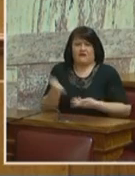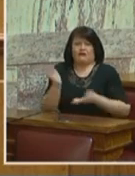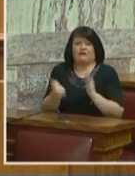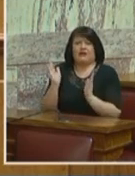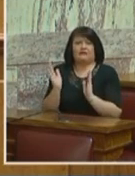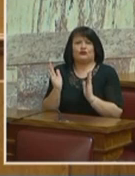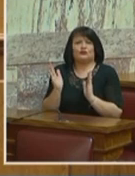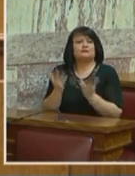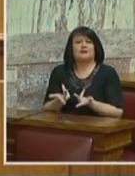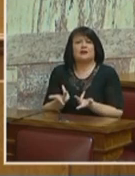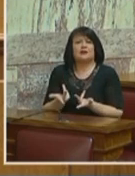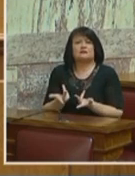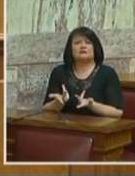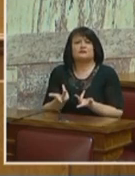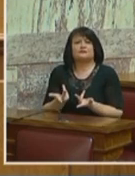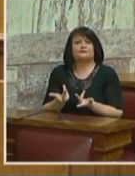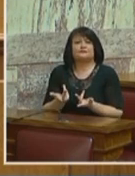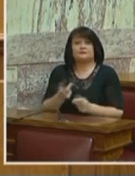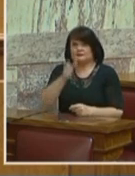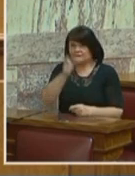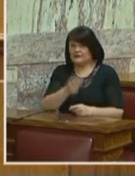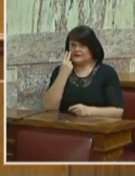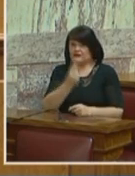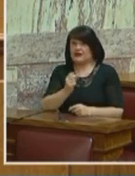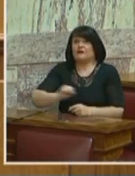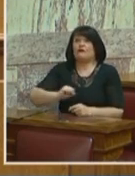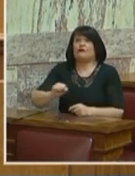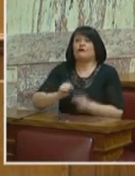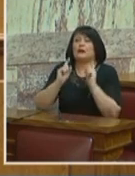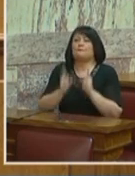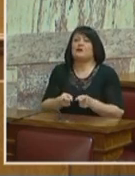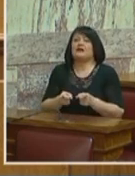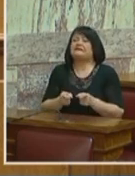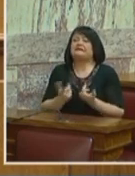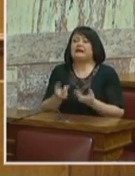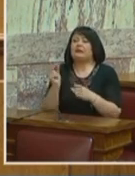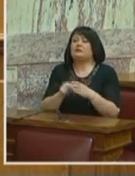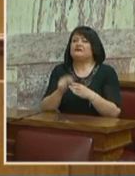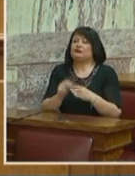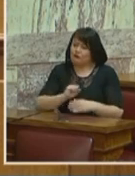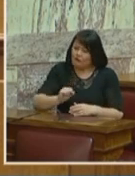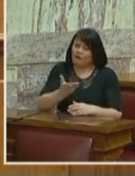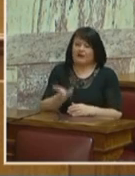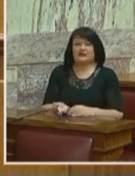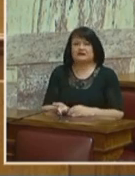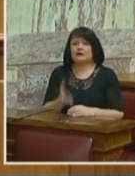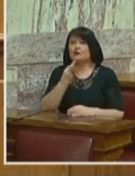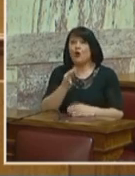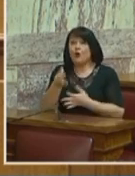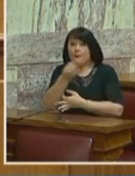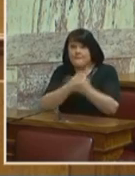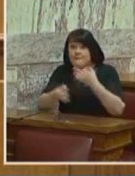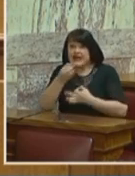είναι φανερό ότι φοβάστε την κρίση τους. Γιατί αρνείστε να το εξηγήσετε